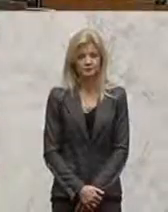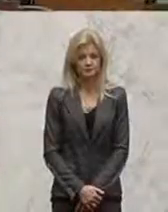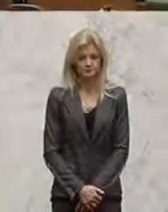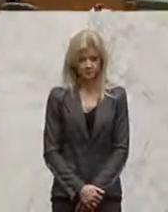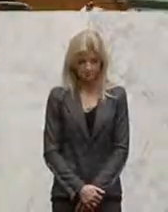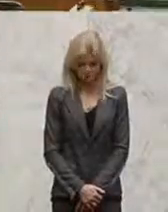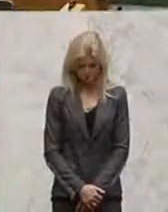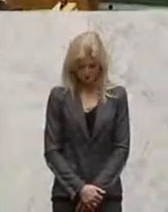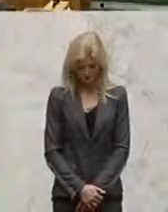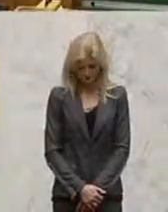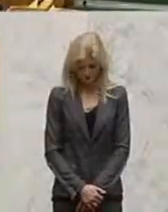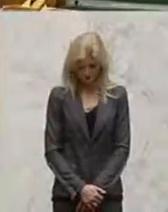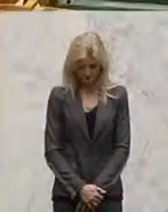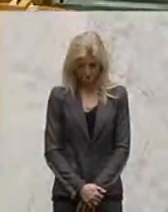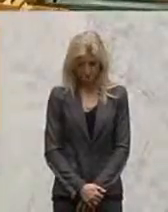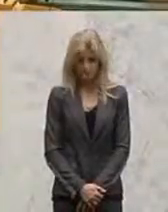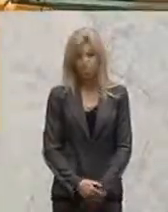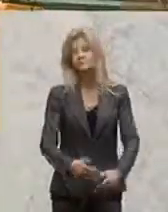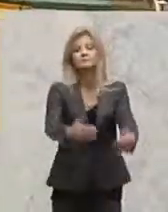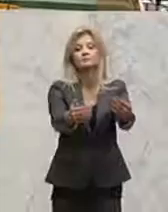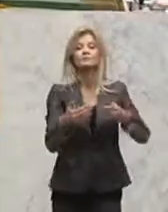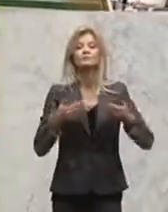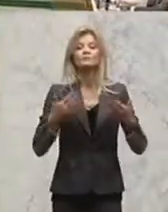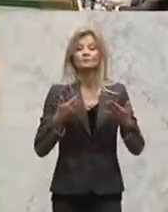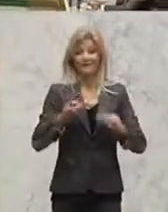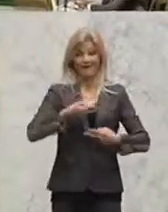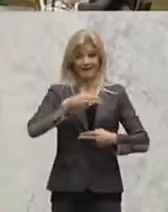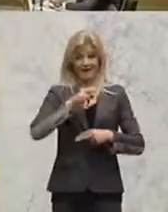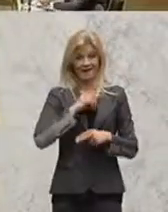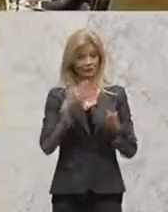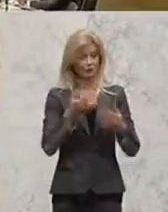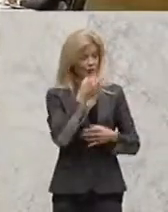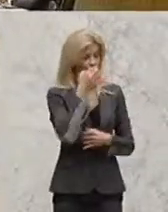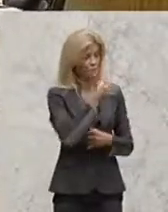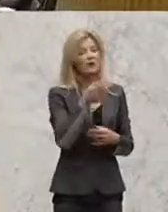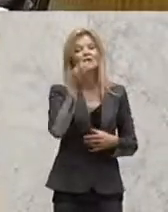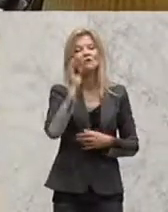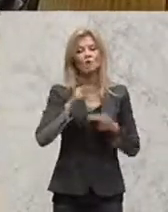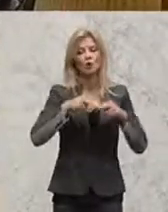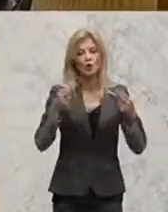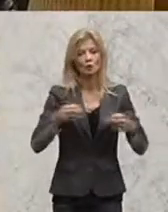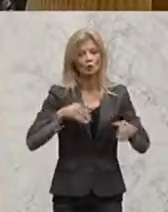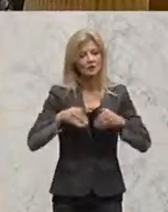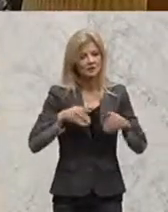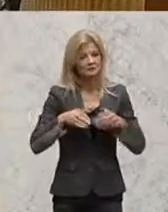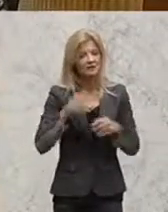Sicherheit, so Heinz-Christian Strache, Klubobmann der FPÖ. Er fordert eine Aktion scharf gegen islamistische